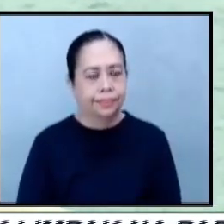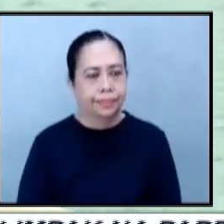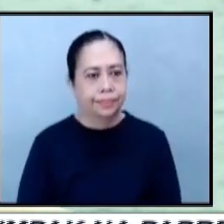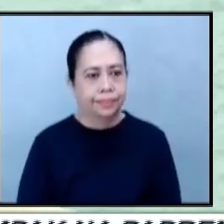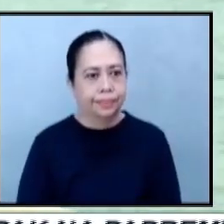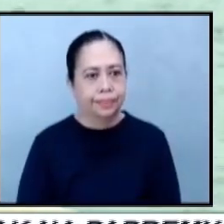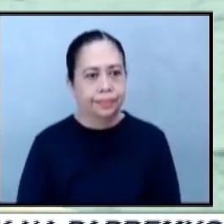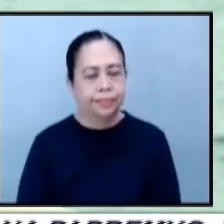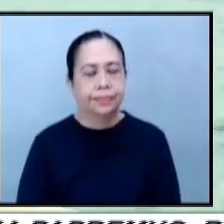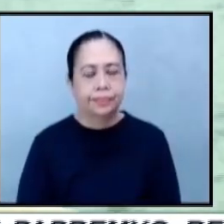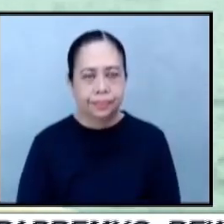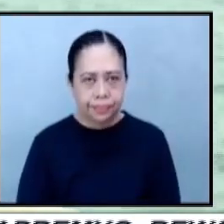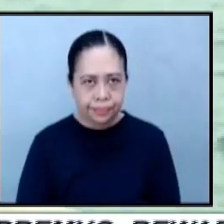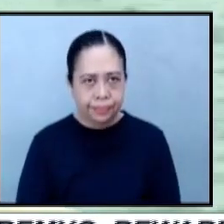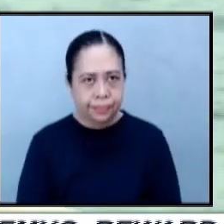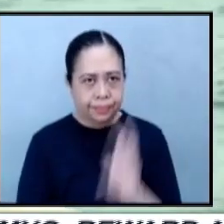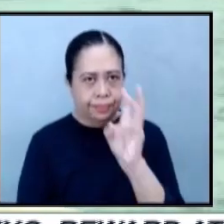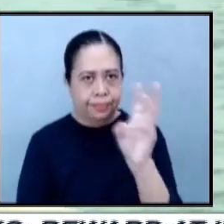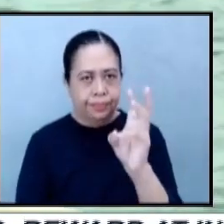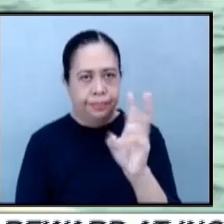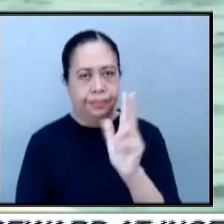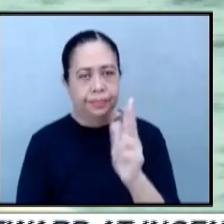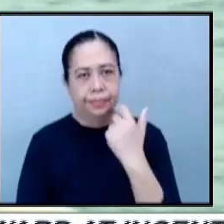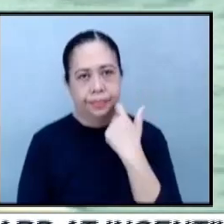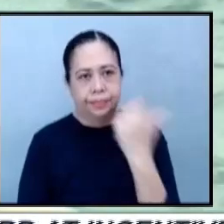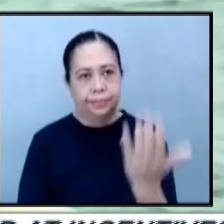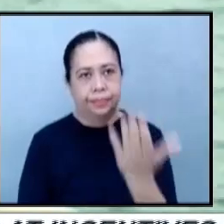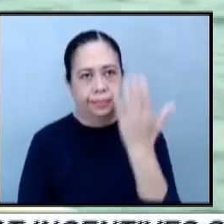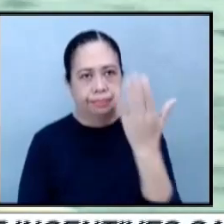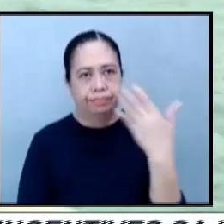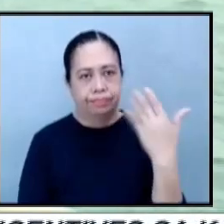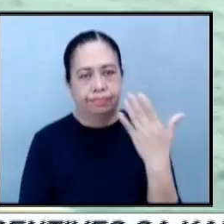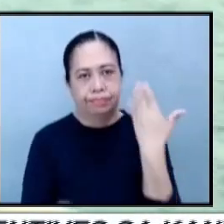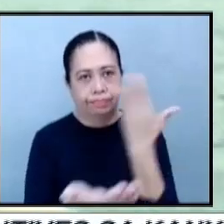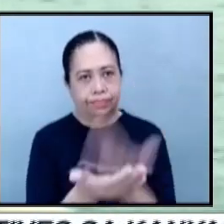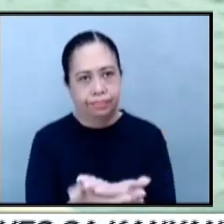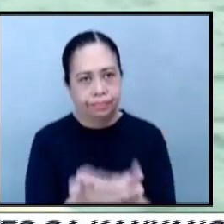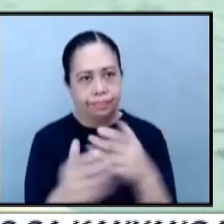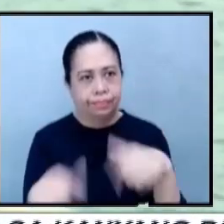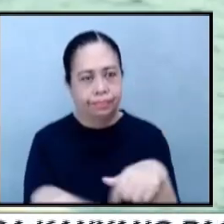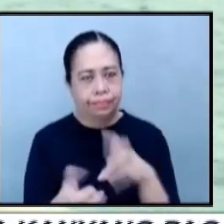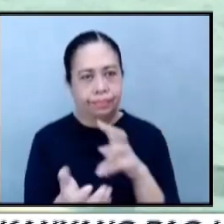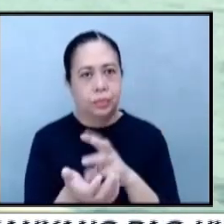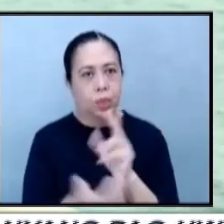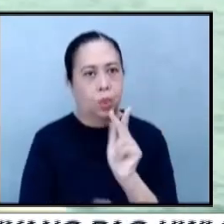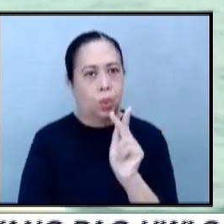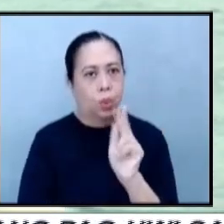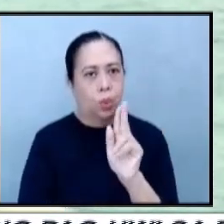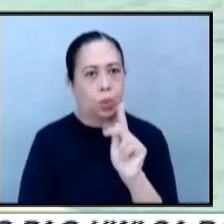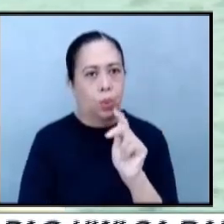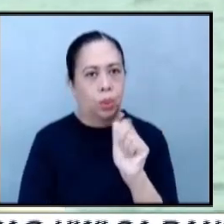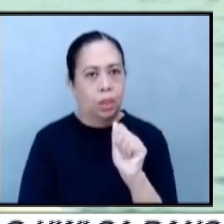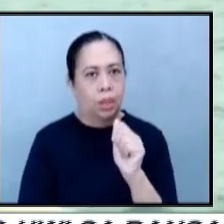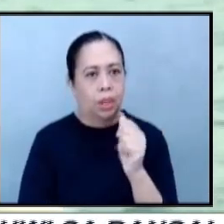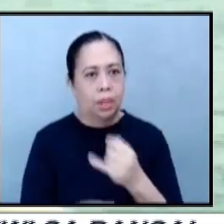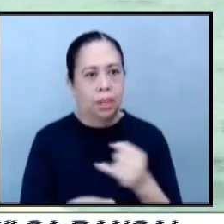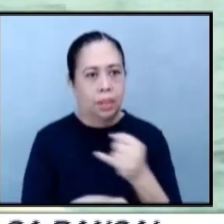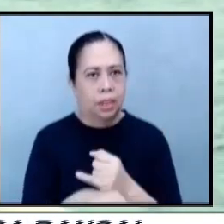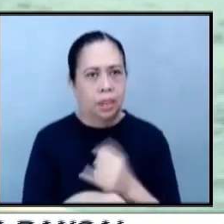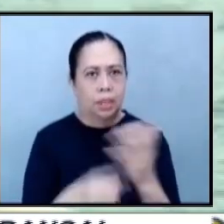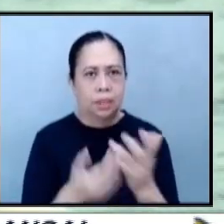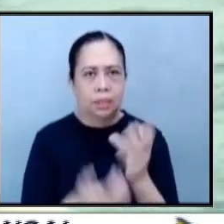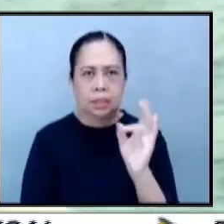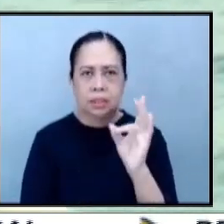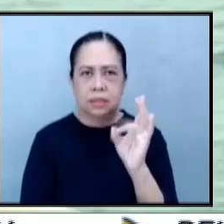Audrey, bandang alas 6:30 kanina ay nakarating kami dito sa Kuta Island. Mahigit 17 oras o halos